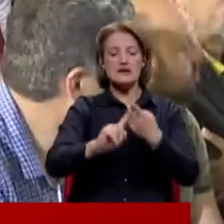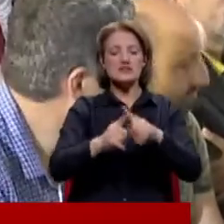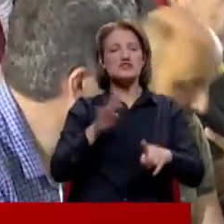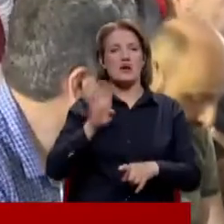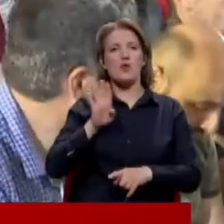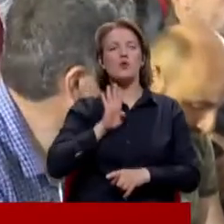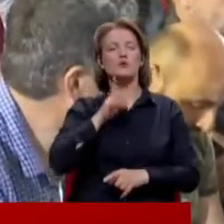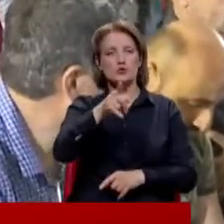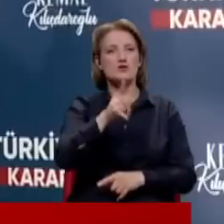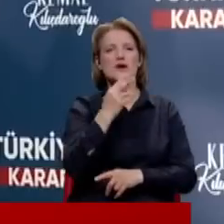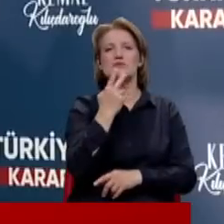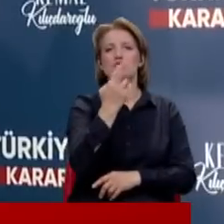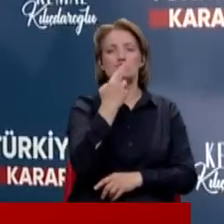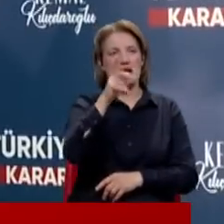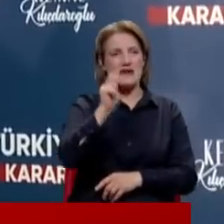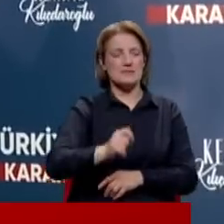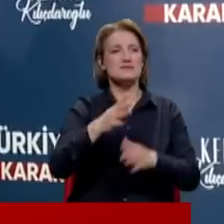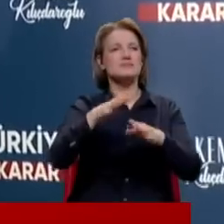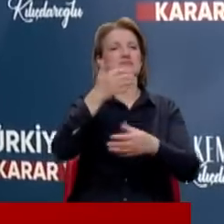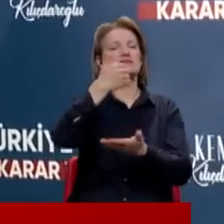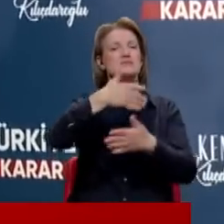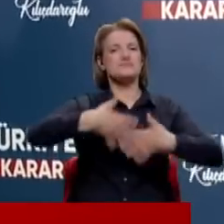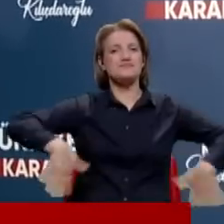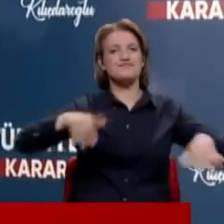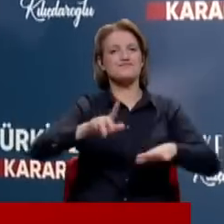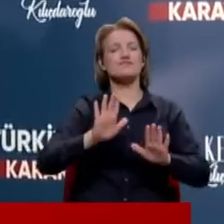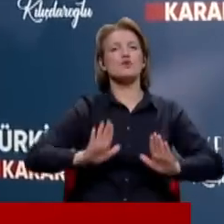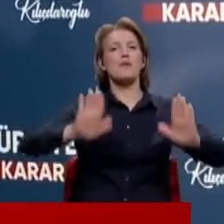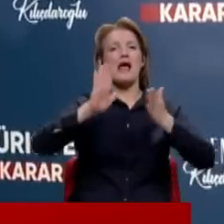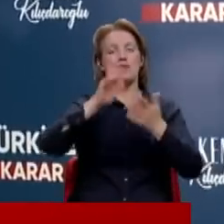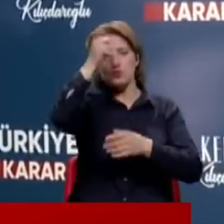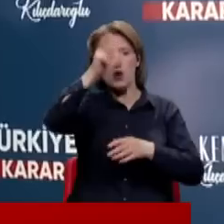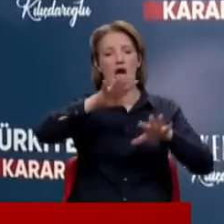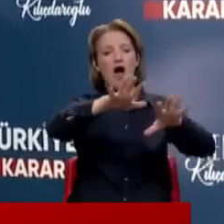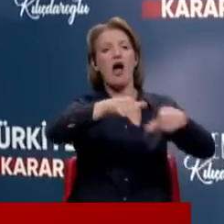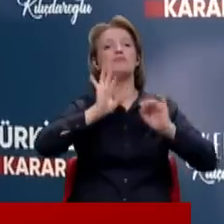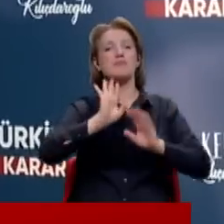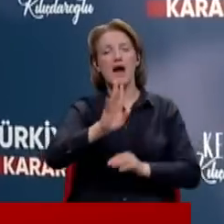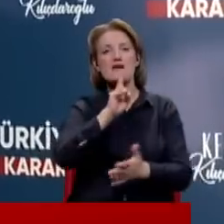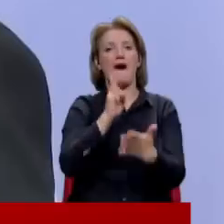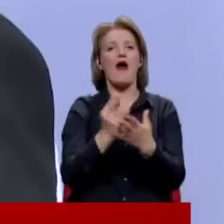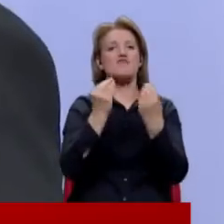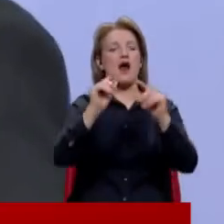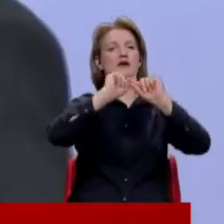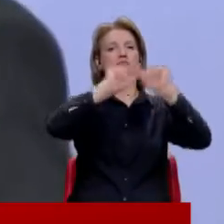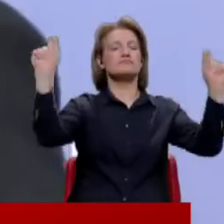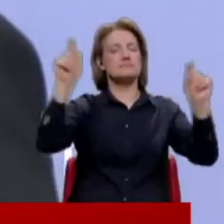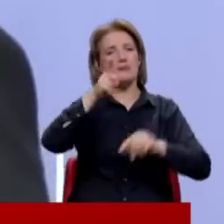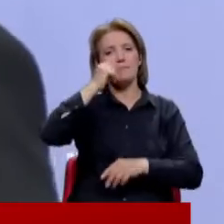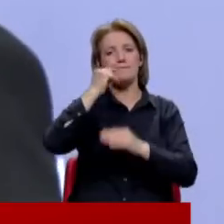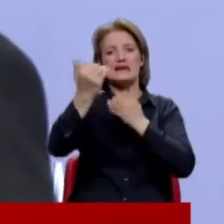konuşma yaptığı salondaki mesaj. Sahnede de göçmenler ülkeyi ele geçirmeden karar ver diye yazılıydı. Millet